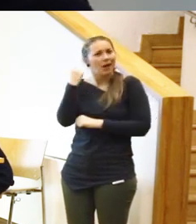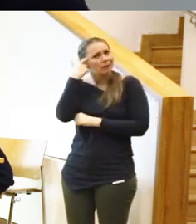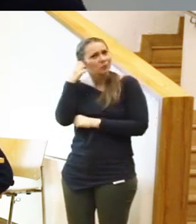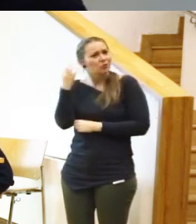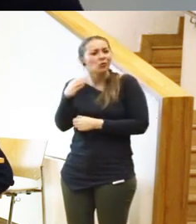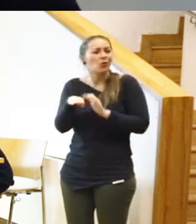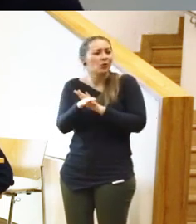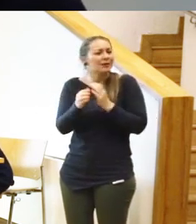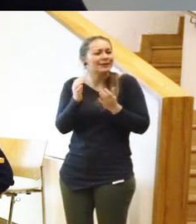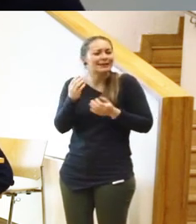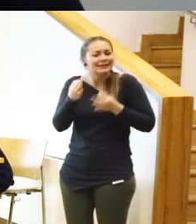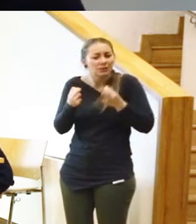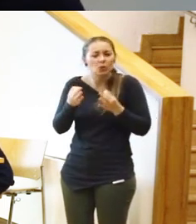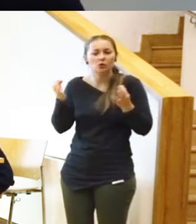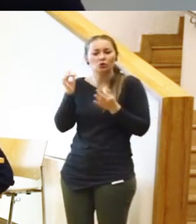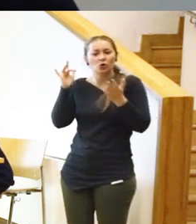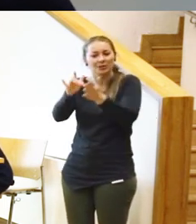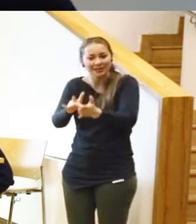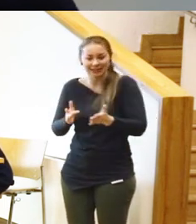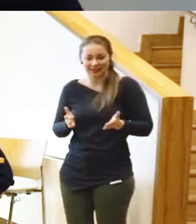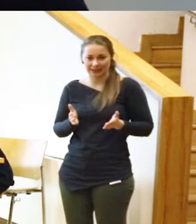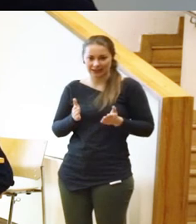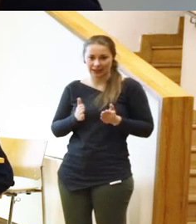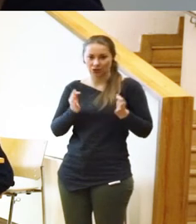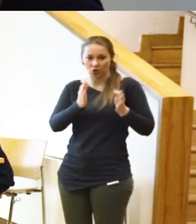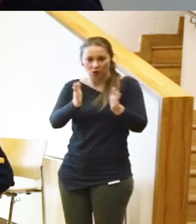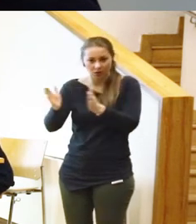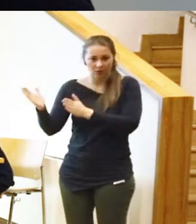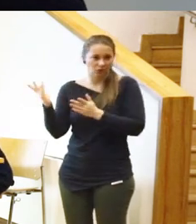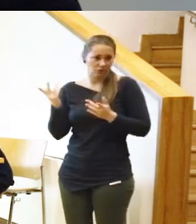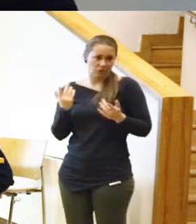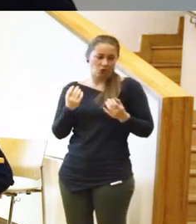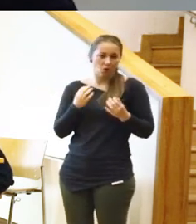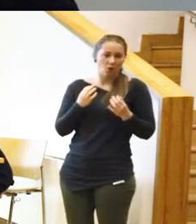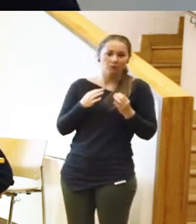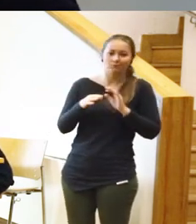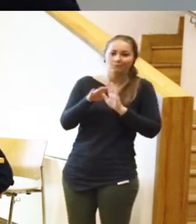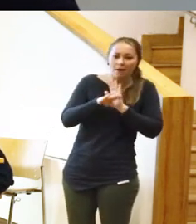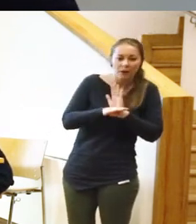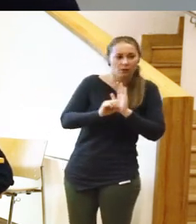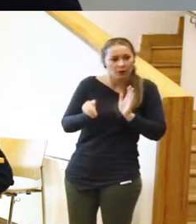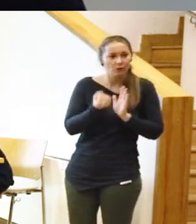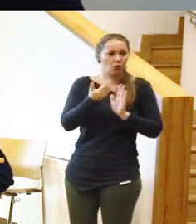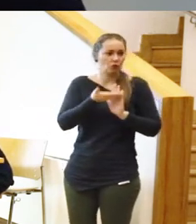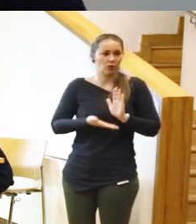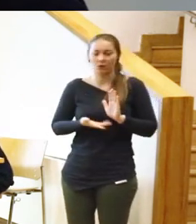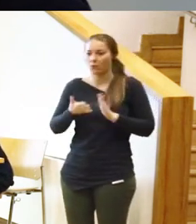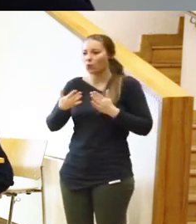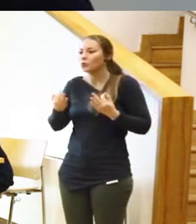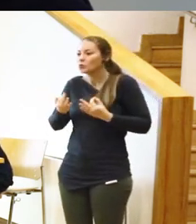jako, nebo to kritérium té úrovně, do které se disciplinuje, samozřejmě jako